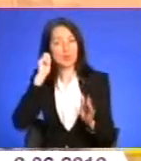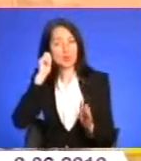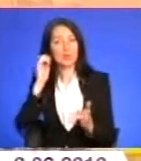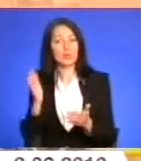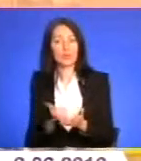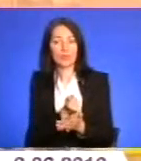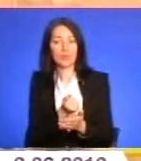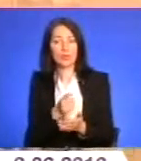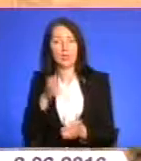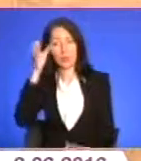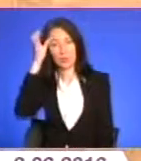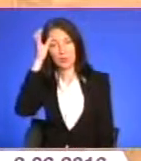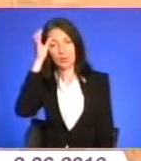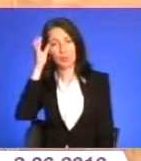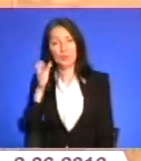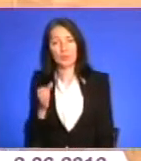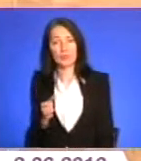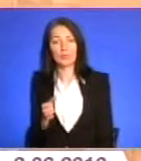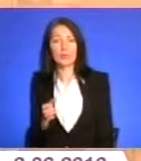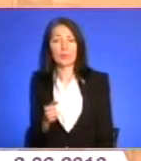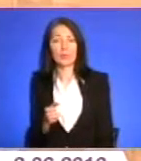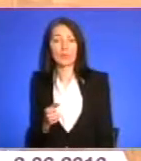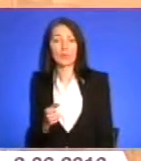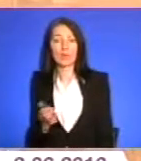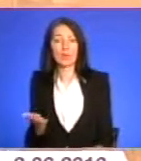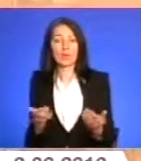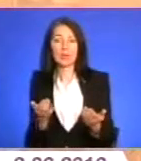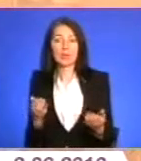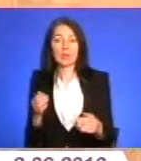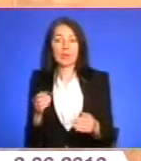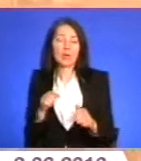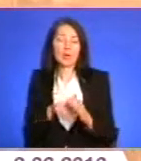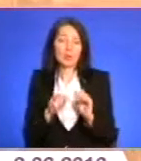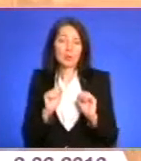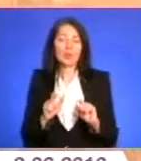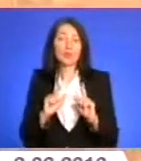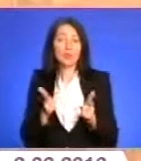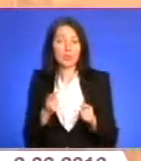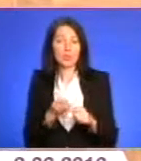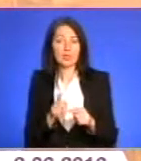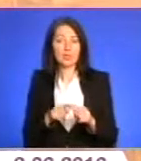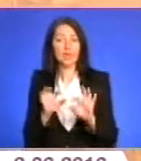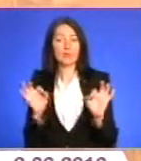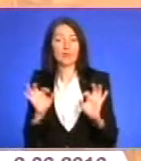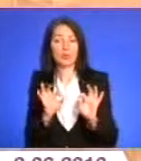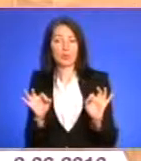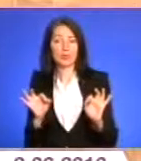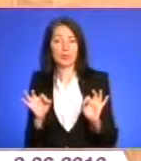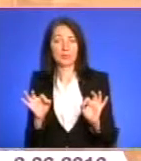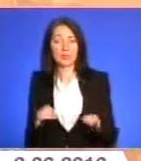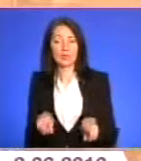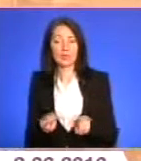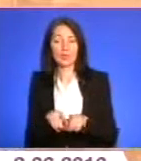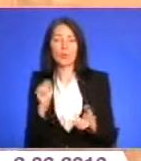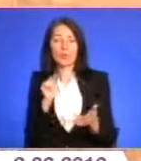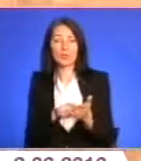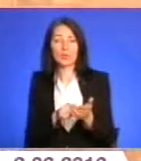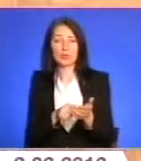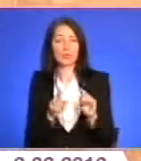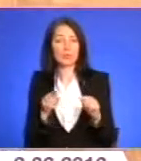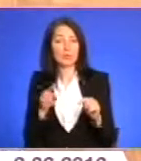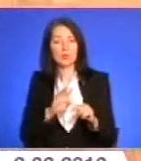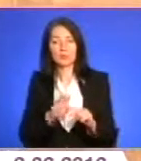здобувати освіту. Десь, в принципі, можу погодитися з цією інформацією і з такою позицією, а в дечому